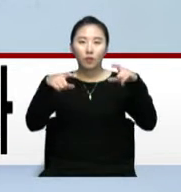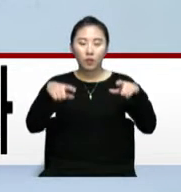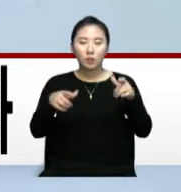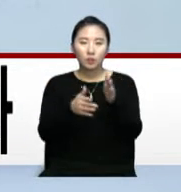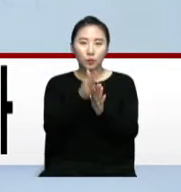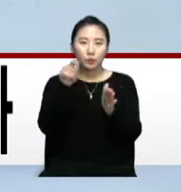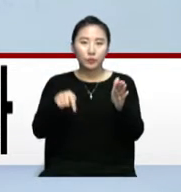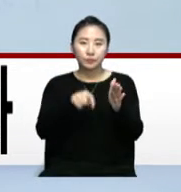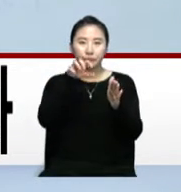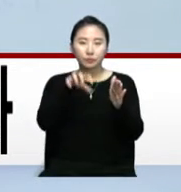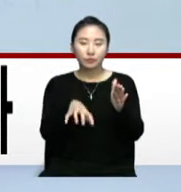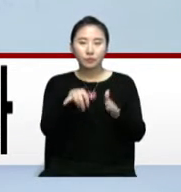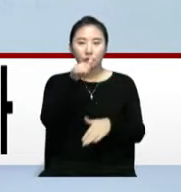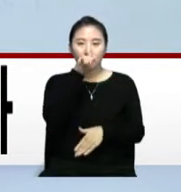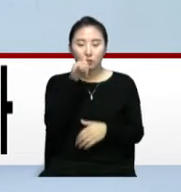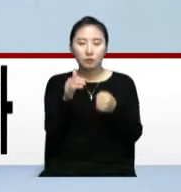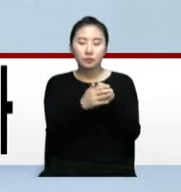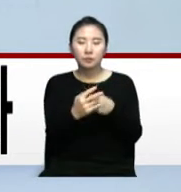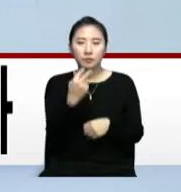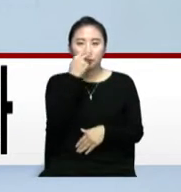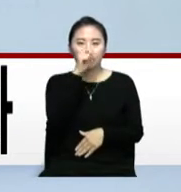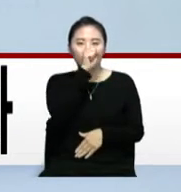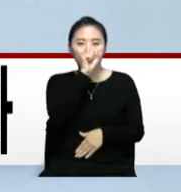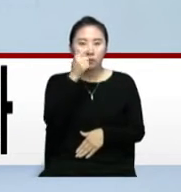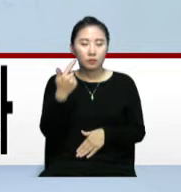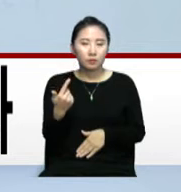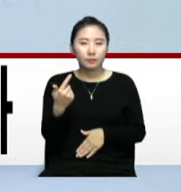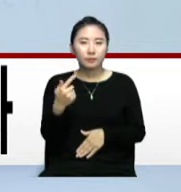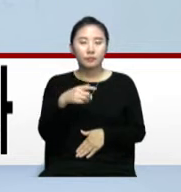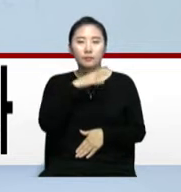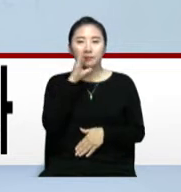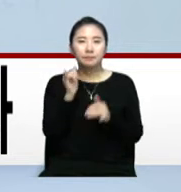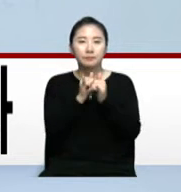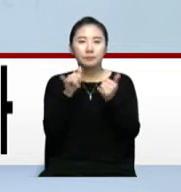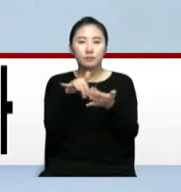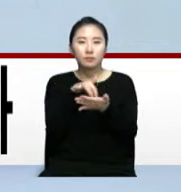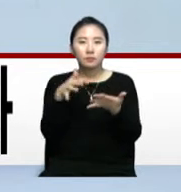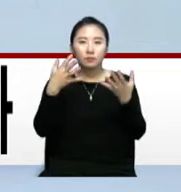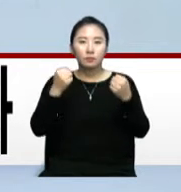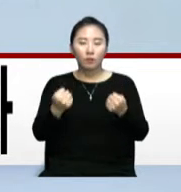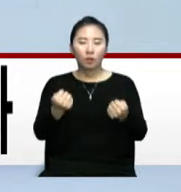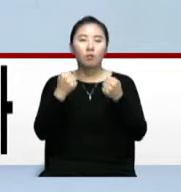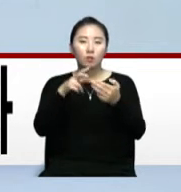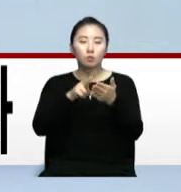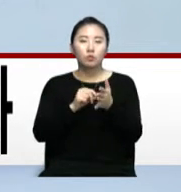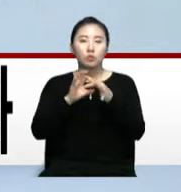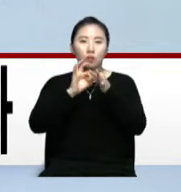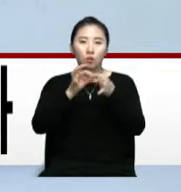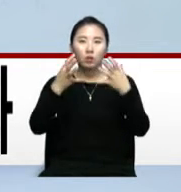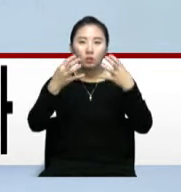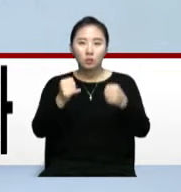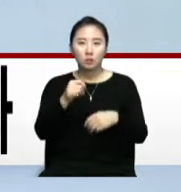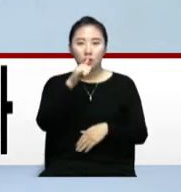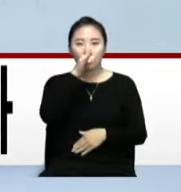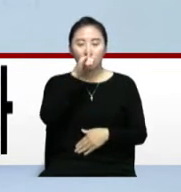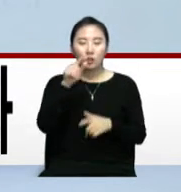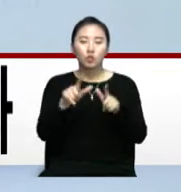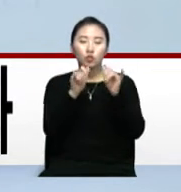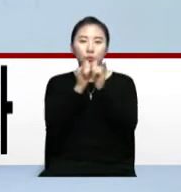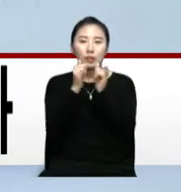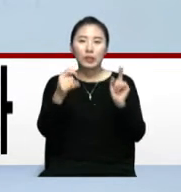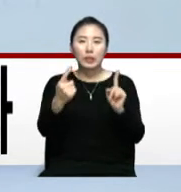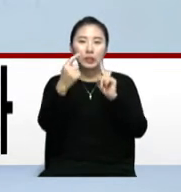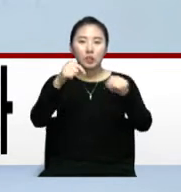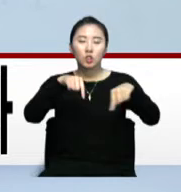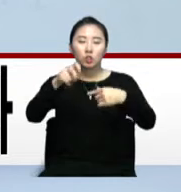종로구는 도심 한가운데 위치해 있어 공기도 좋지 않을 뿐더러 노인 인구도마다 건강 문제에 관심이 많은데요.